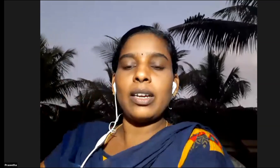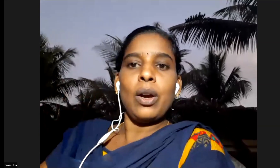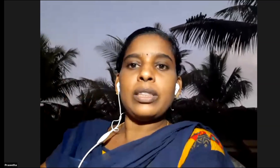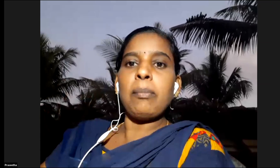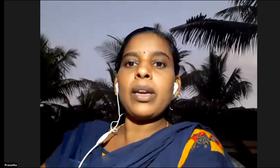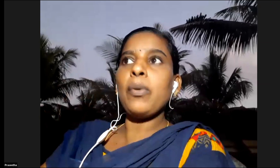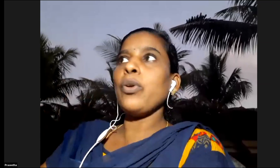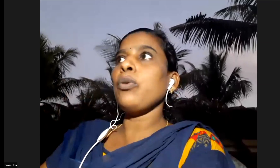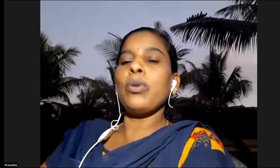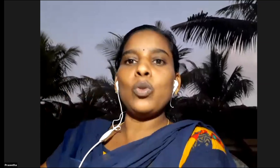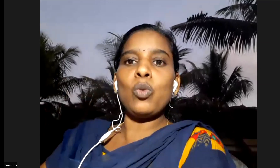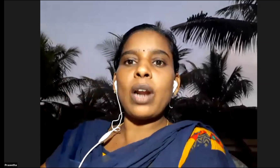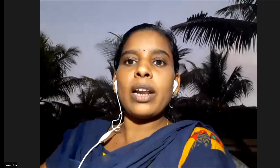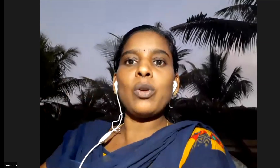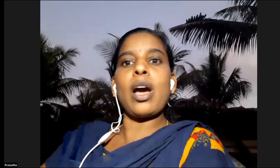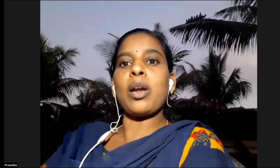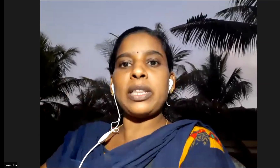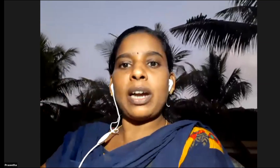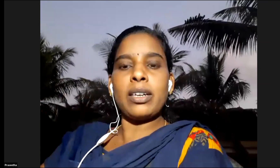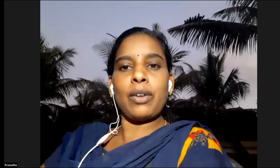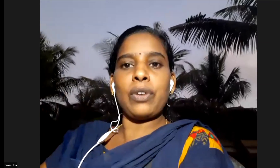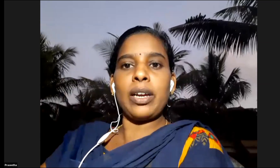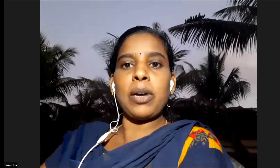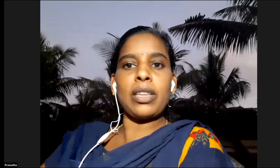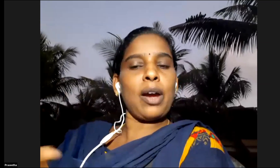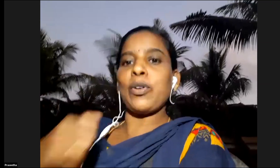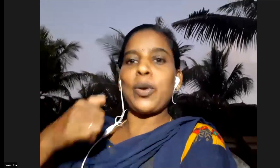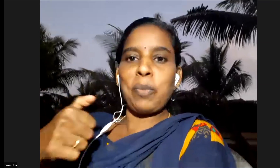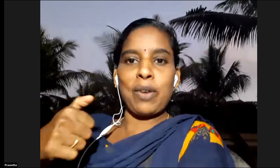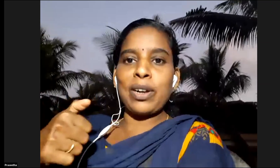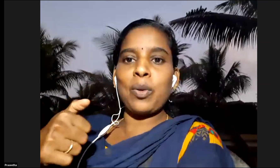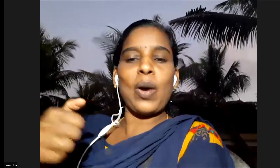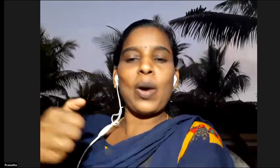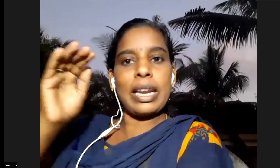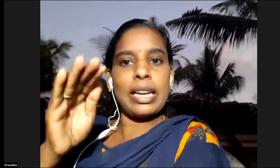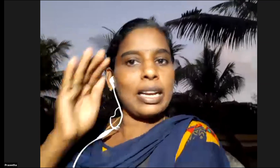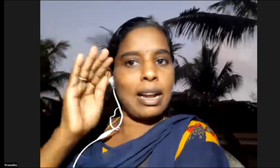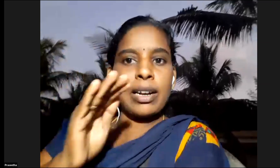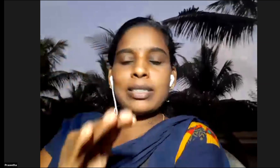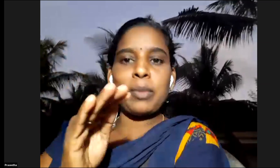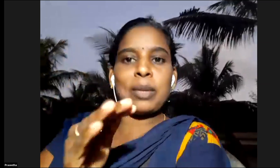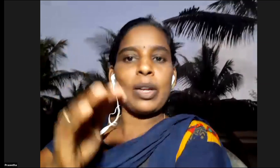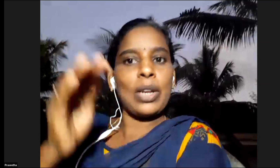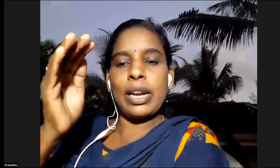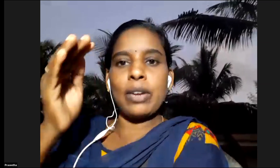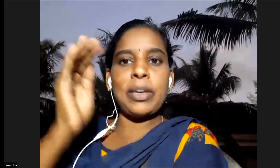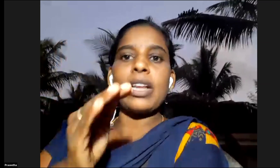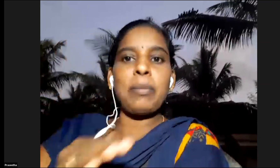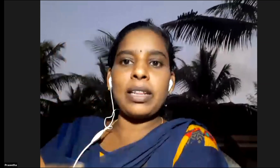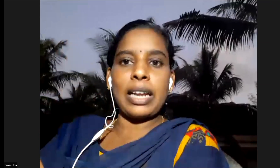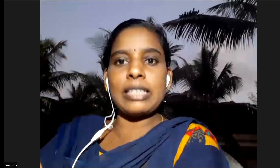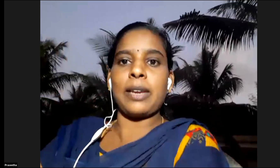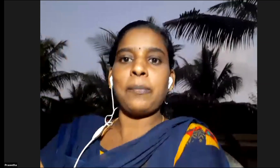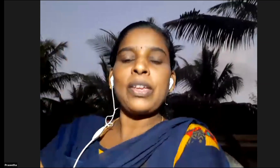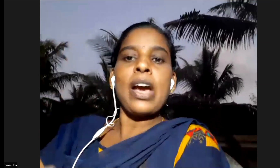നിലനിൽക്കുന്നത്. നമുക്കിപ്പോ ഒരു 100 ആളിൽ ഒരു 60 ആള് ഡെഫ് ഉണ്ടെങ്കിൽ മാത്രമേ അവർക്കൊരു പവർ ഉണ്ടാവുള്ളൂ. അതല്ലെങ്കിൽ അവരെ അടിച്ചമർത്തപ്പെടുക അല്ലെങ്കിൽ അവരെ